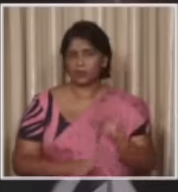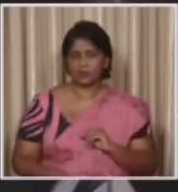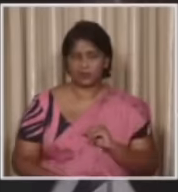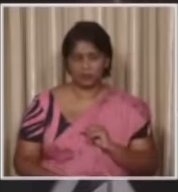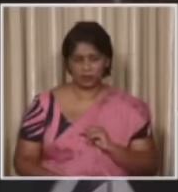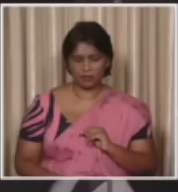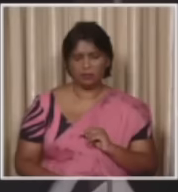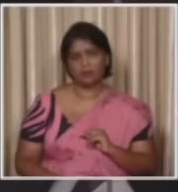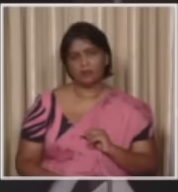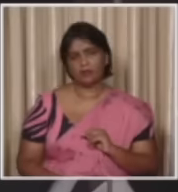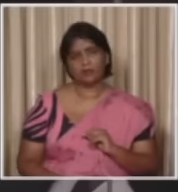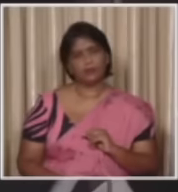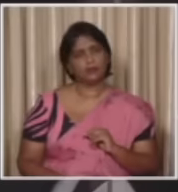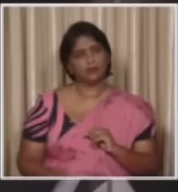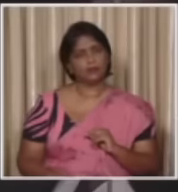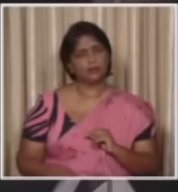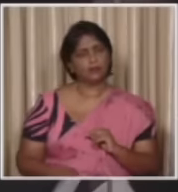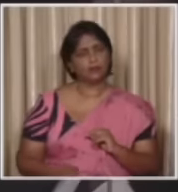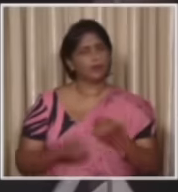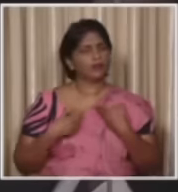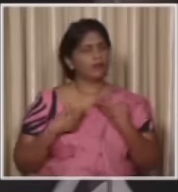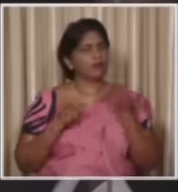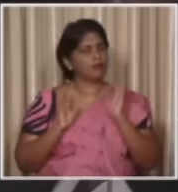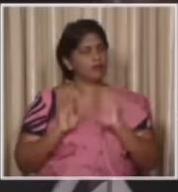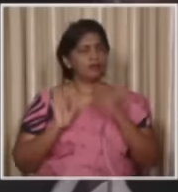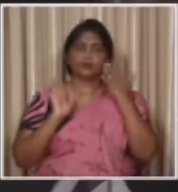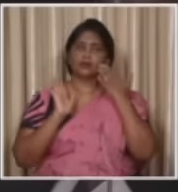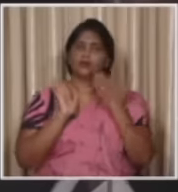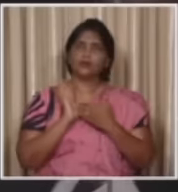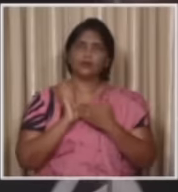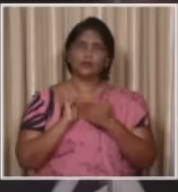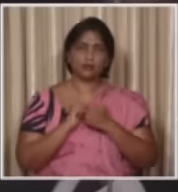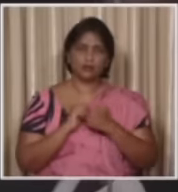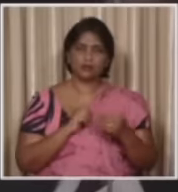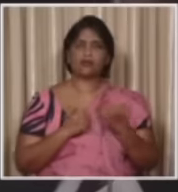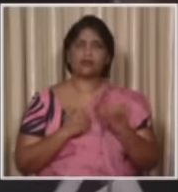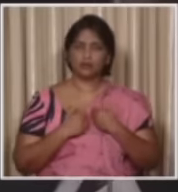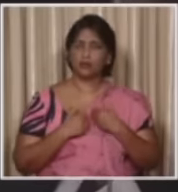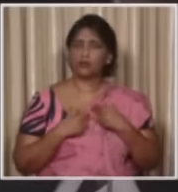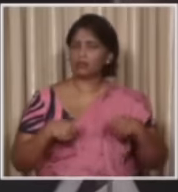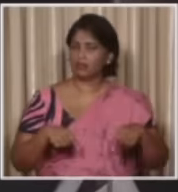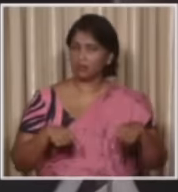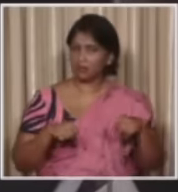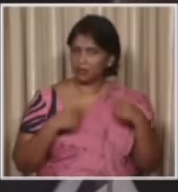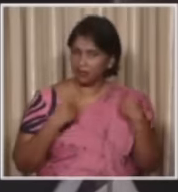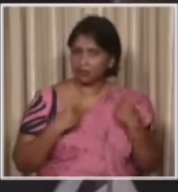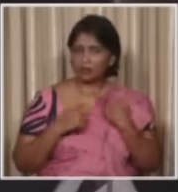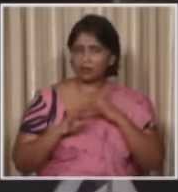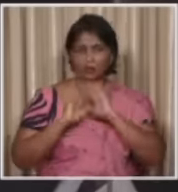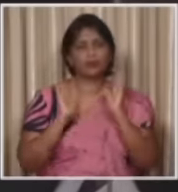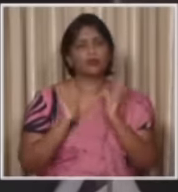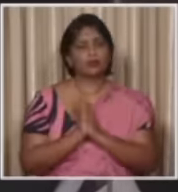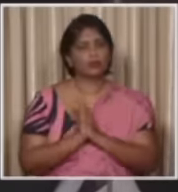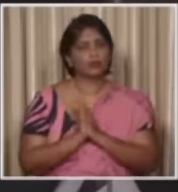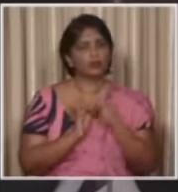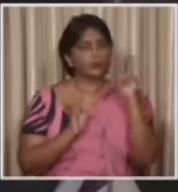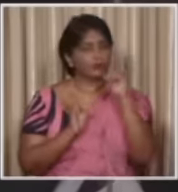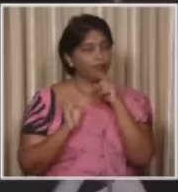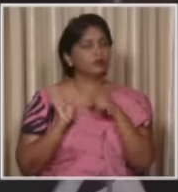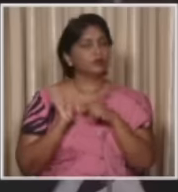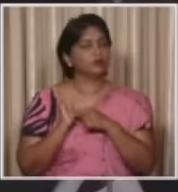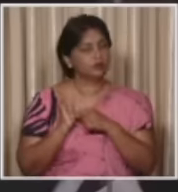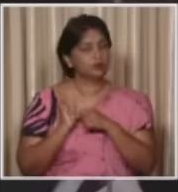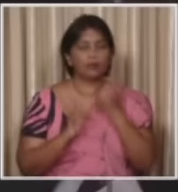එනිසා මම ඊට වඩා දීර්ඝ වශයෙන් කතා කරන්නේ මට අවසාන වශයෙන් පෙන්ලා දෙන්න තියෙන්නේ මගේ සම්පූර්ණ තර්කයේ හරය ගත්තොත් පළවෙනි කාරණය